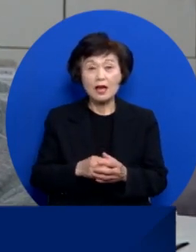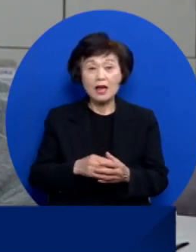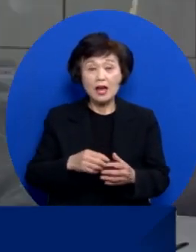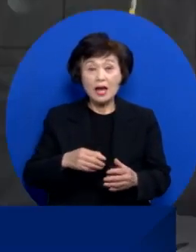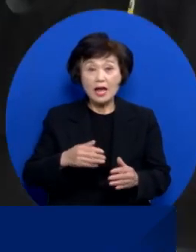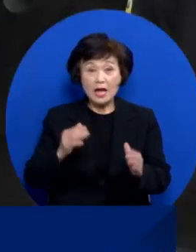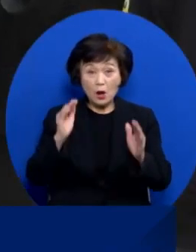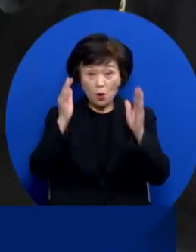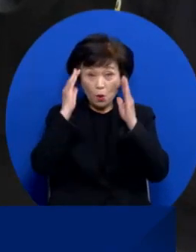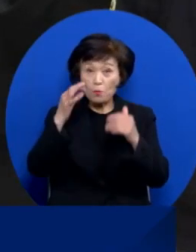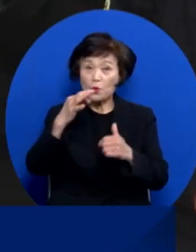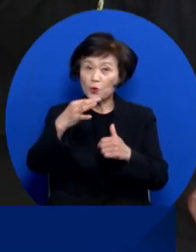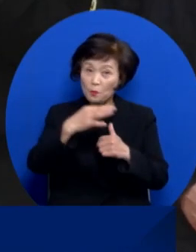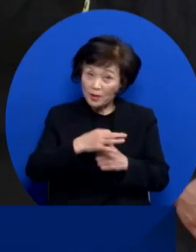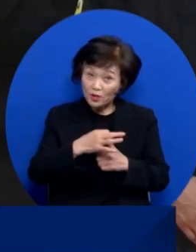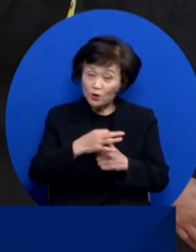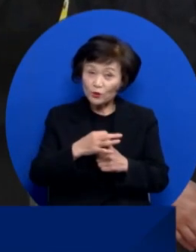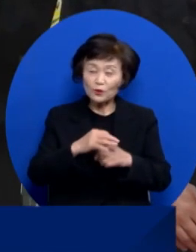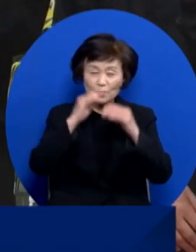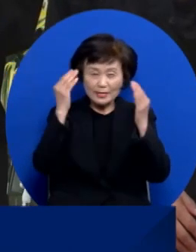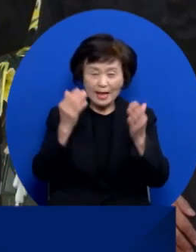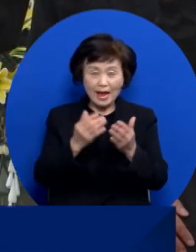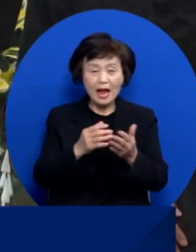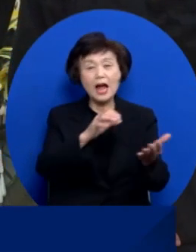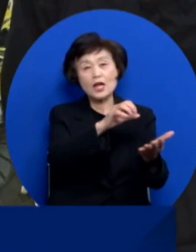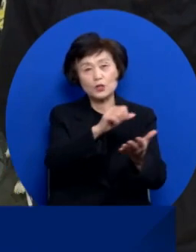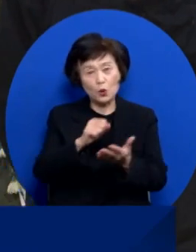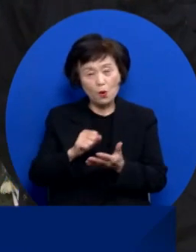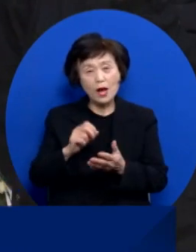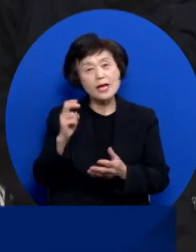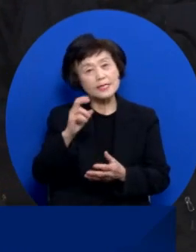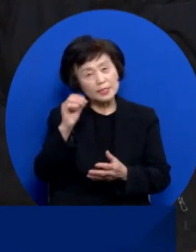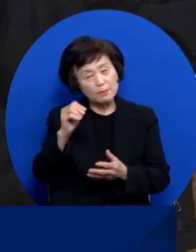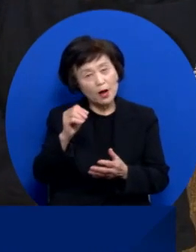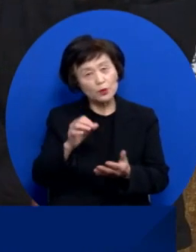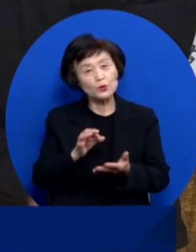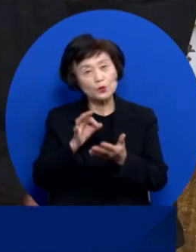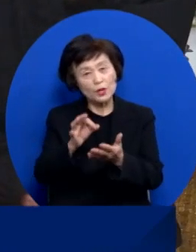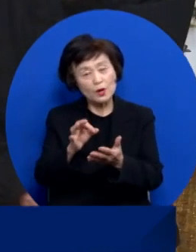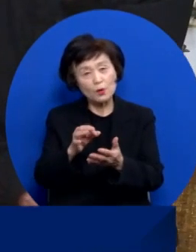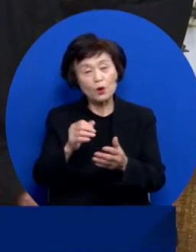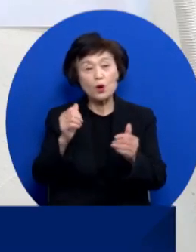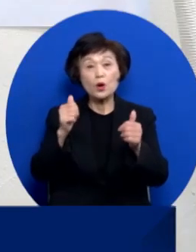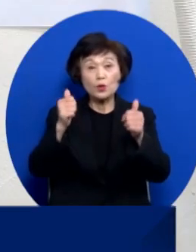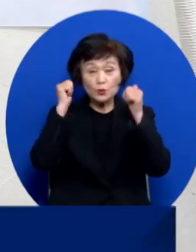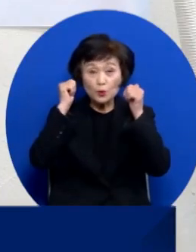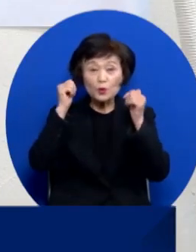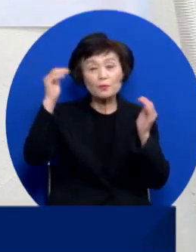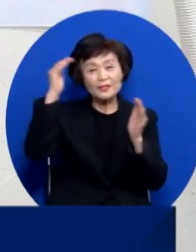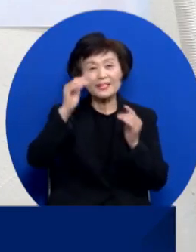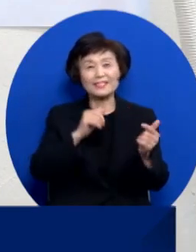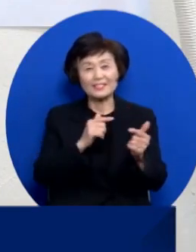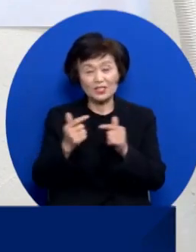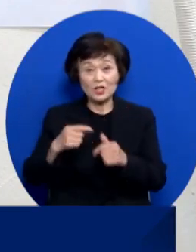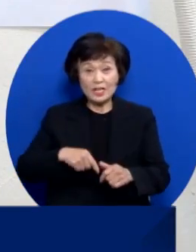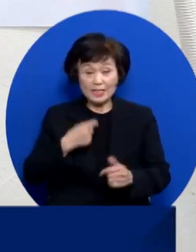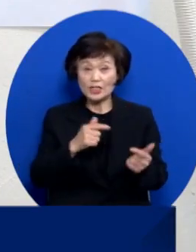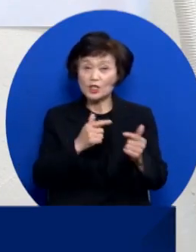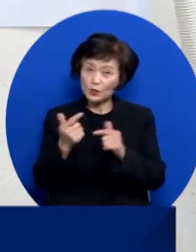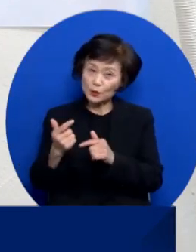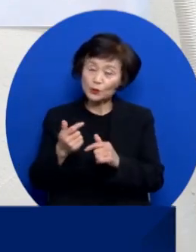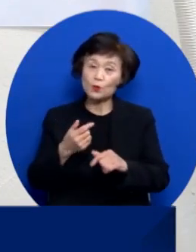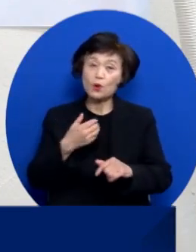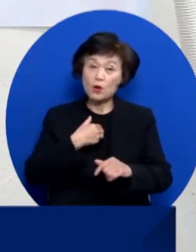내기도 하고 졸업생들은 자신들도 이렇게 남의 도움으로 여기까지 와서 살았으니 우리도 도와야